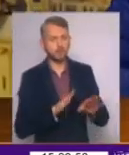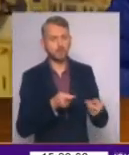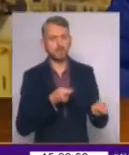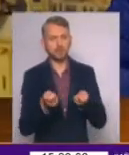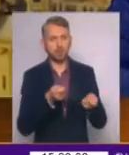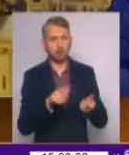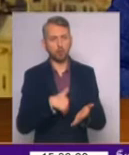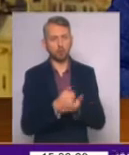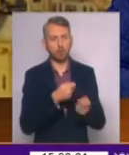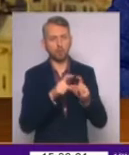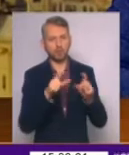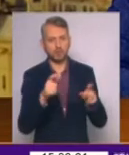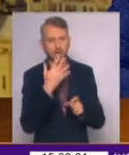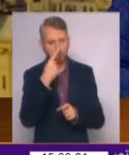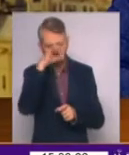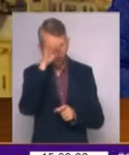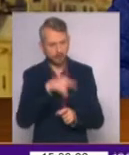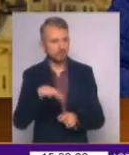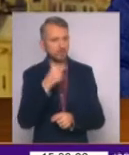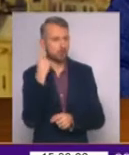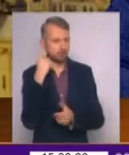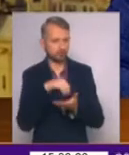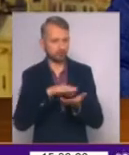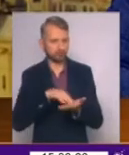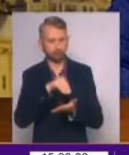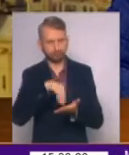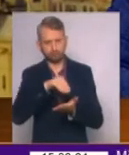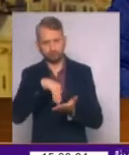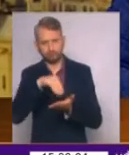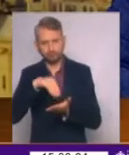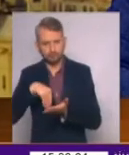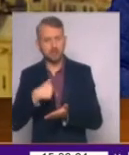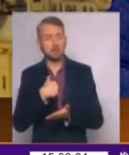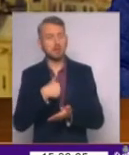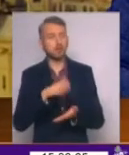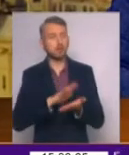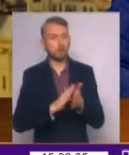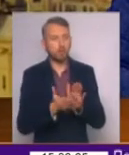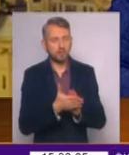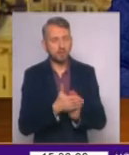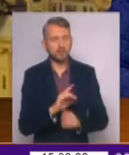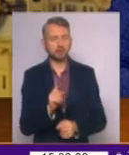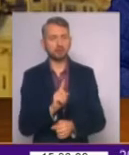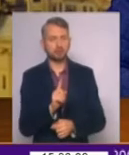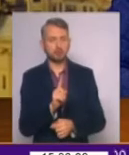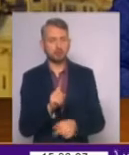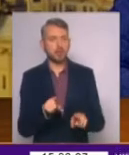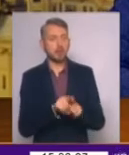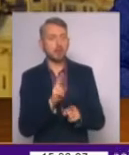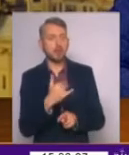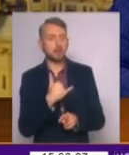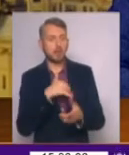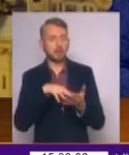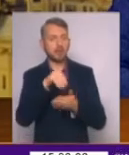головного управління Нацполіції, він все чув, він записав це. Ми домовилися, що ну, так як в нас в